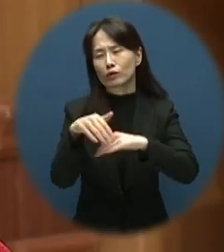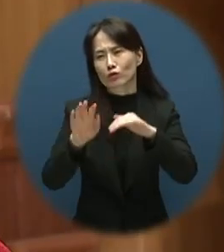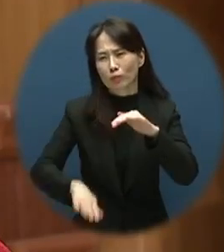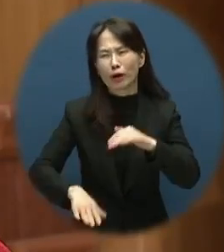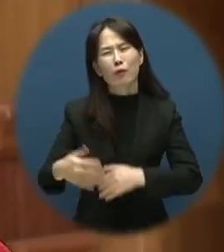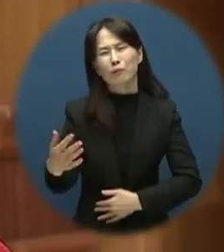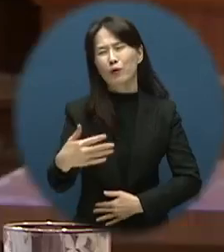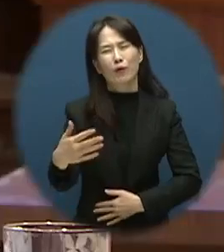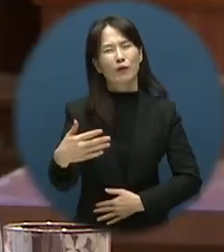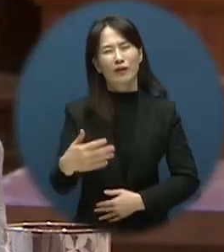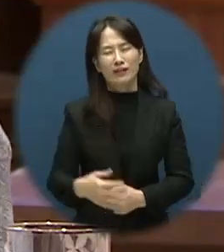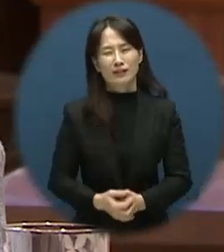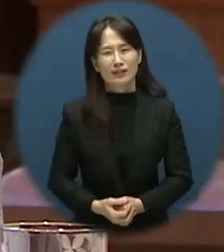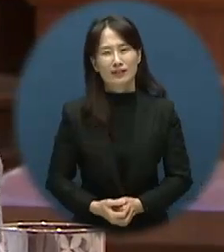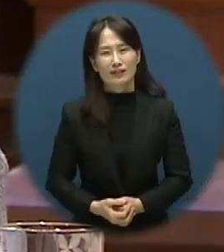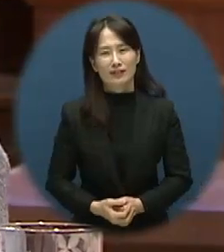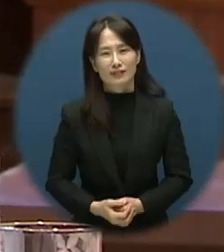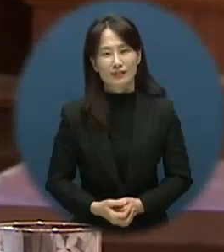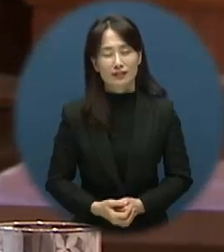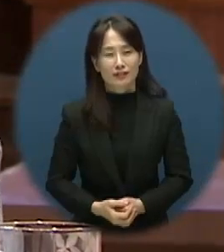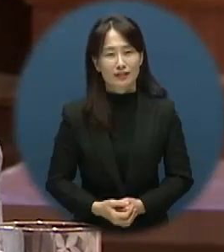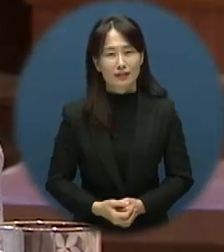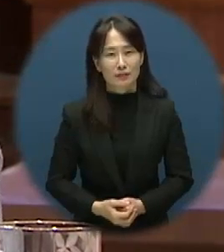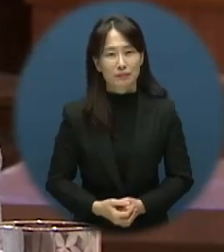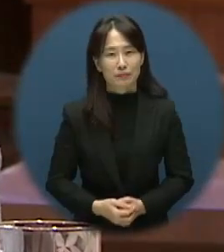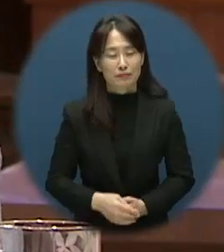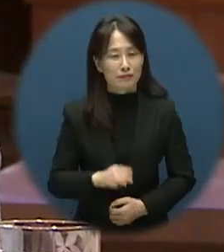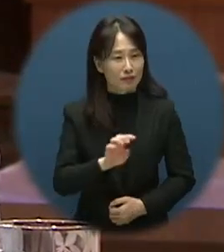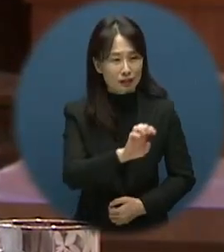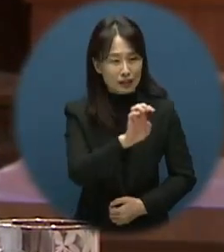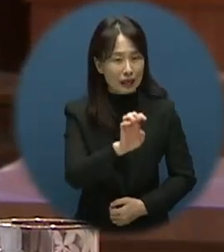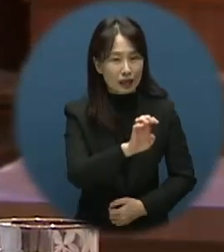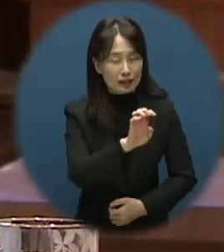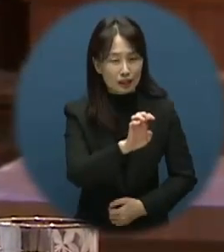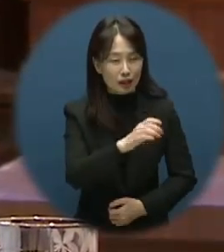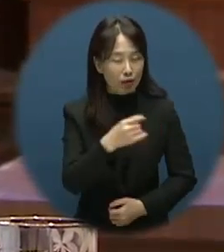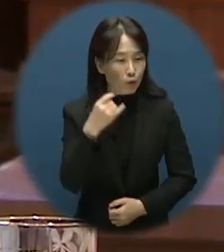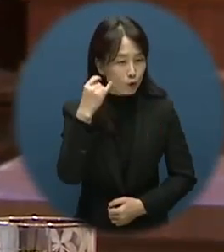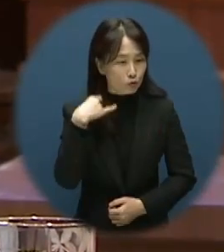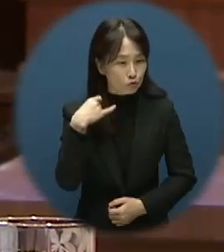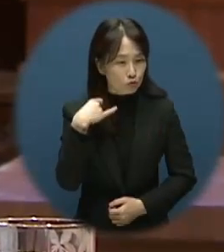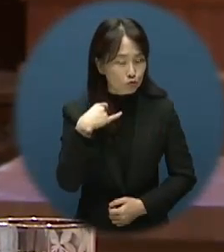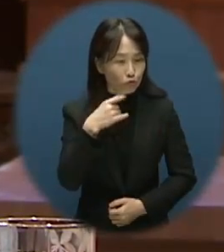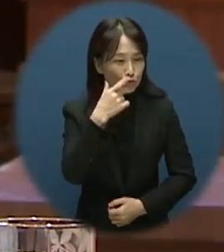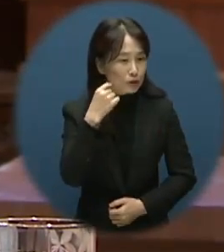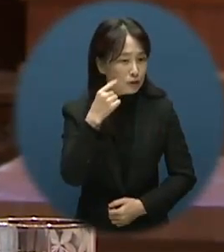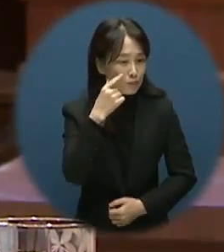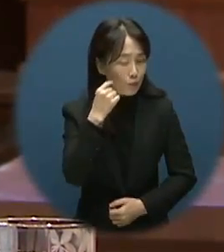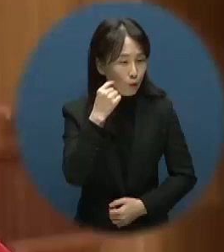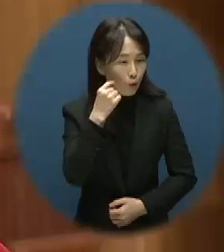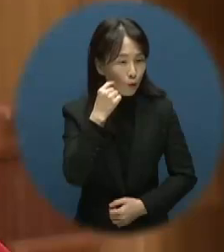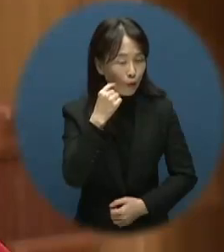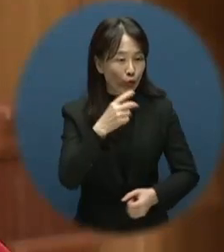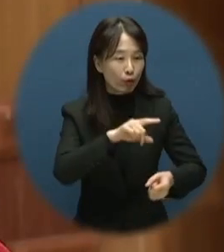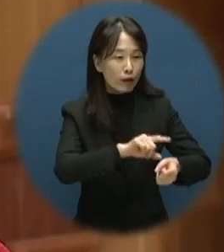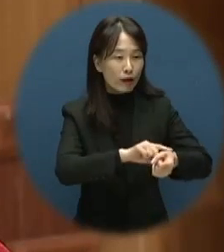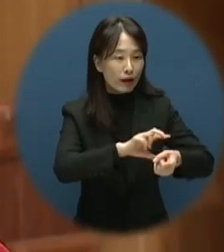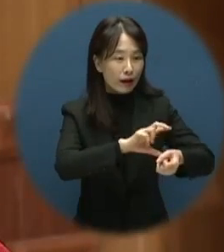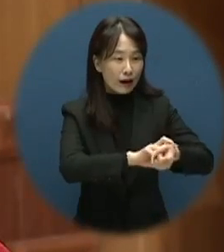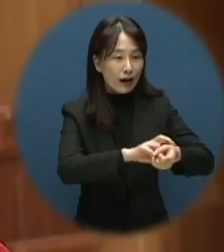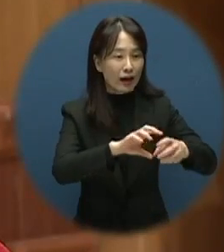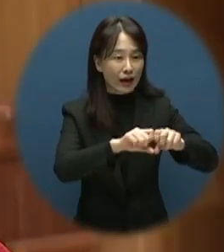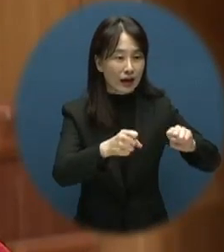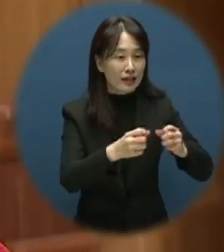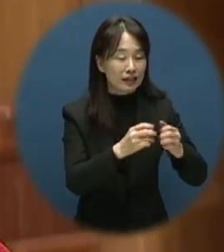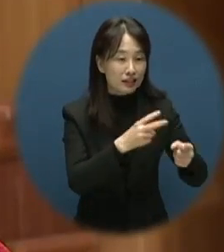없습니다. 안타깝게도. 동양 쪽, 뭐 중국 쪽이나 일본 쪽 외국인 한의사는 예, 있죠?